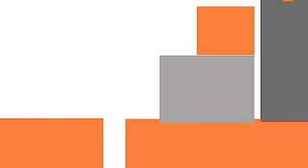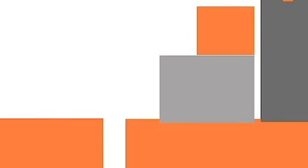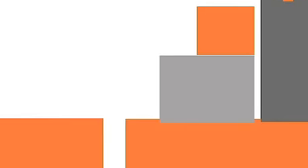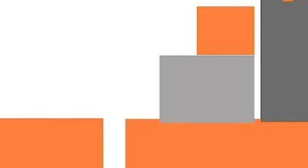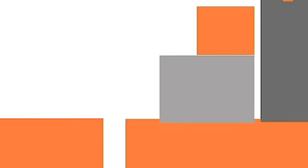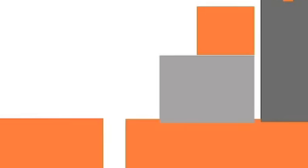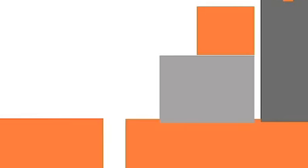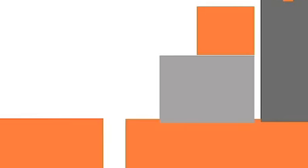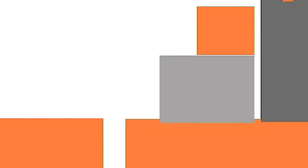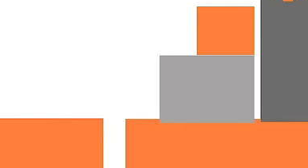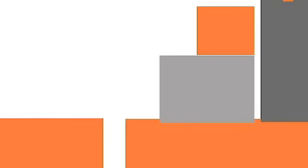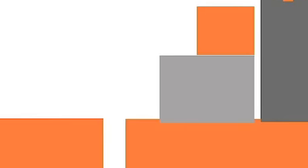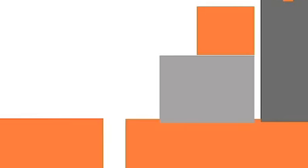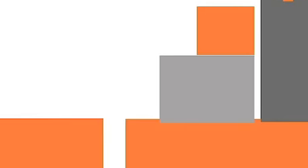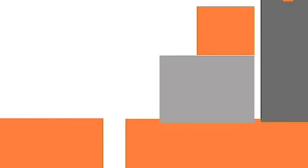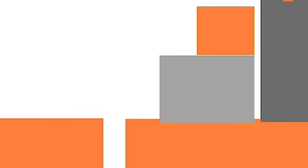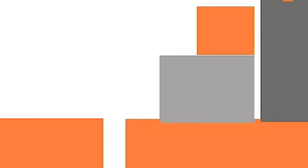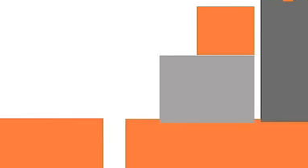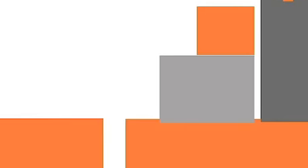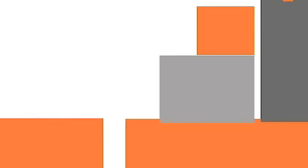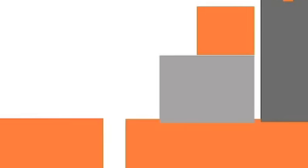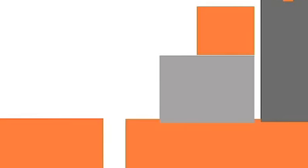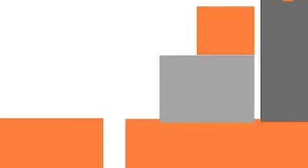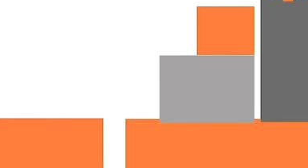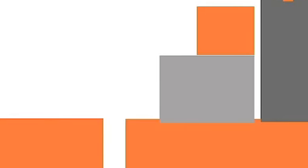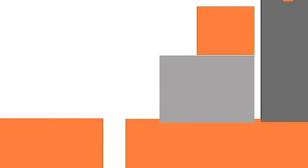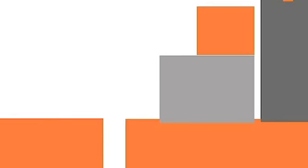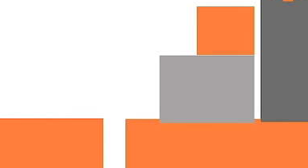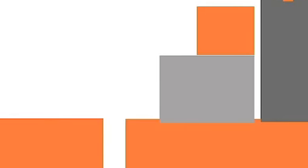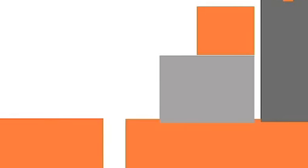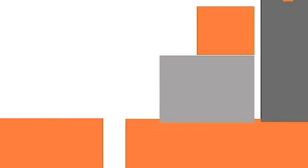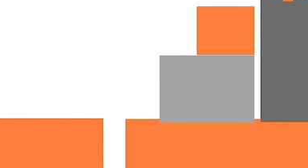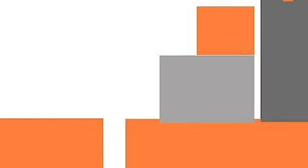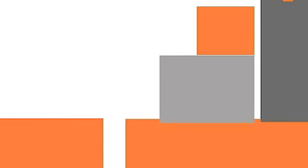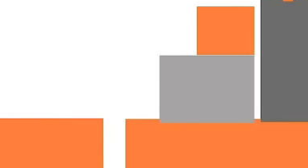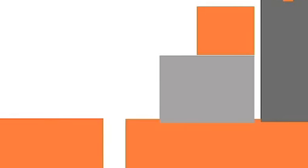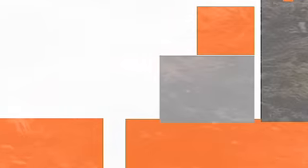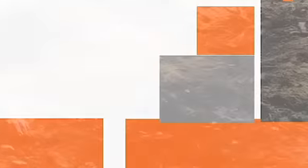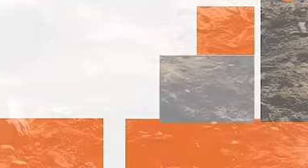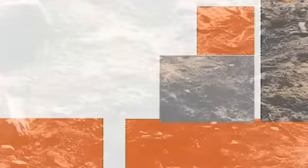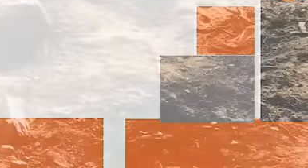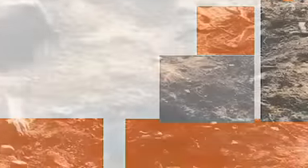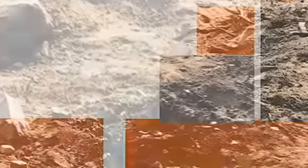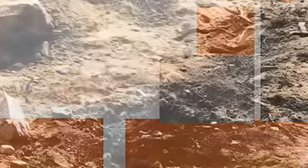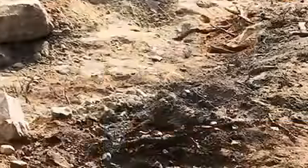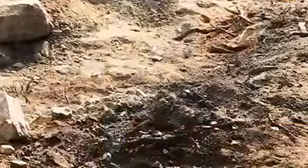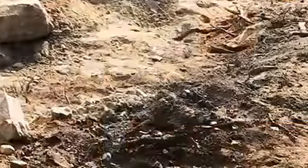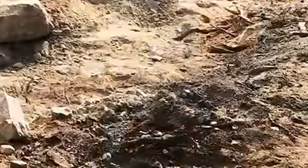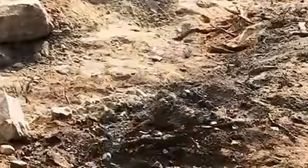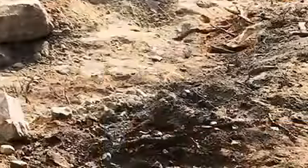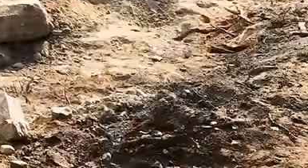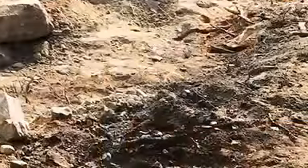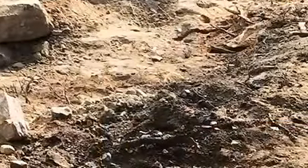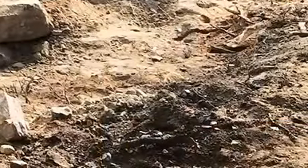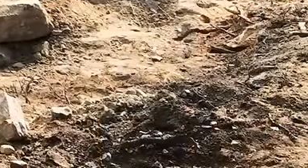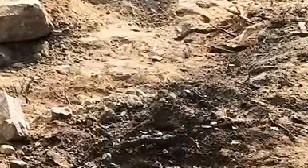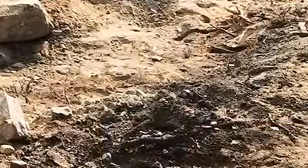saa koronaa, ettei joudu sairaslomalle, kun ei me pärjättäis. No niin, moro.